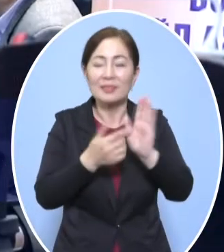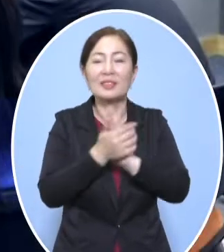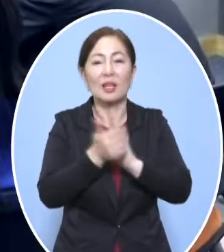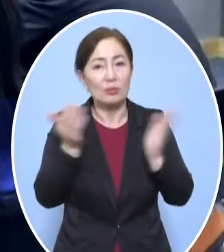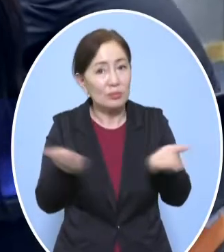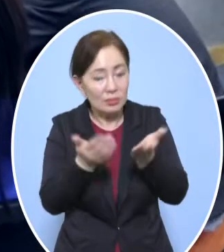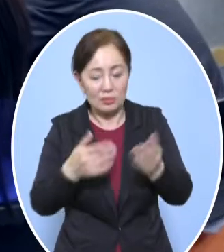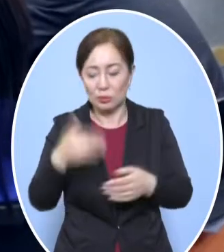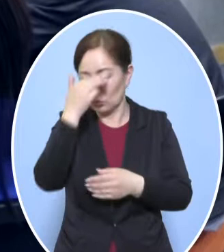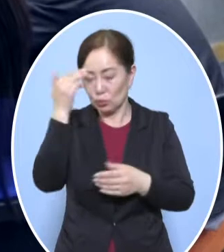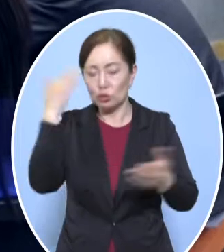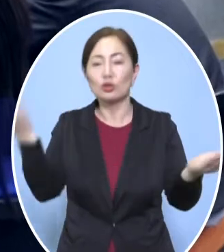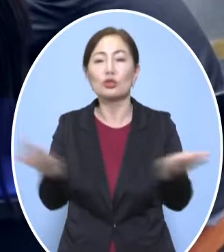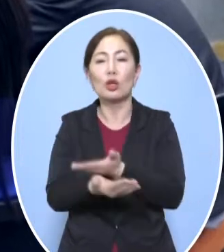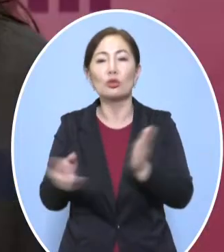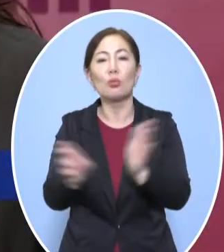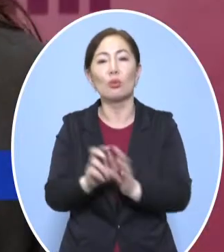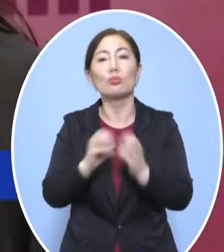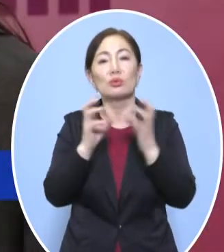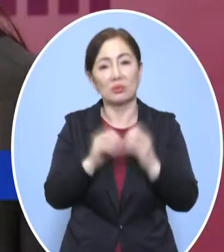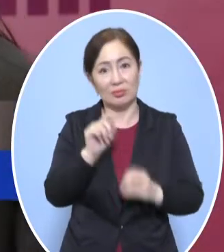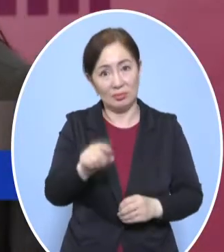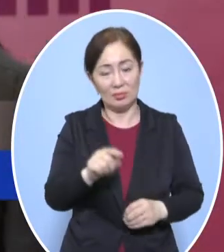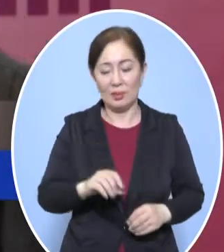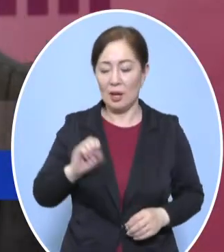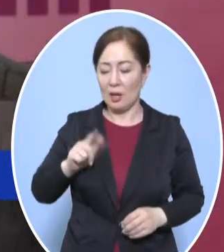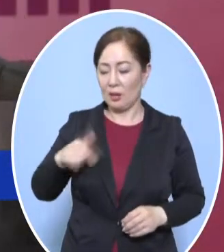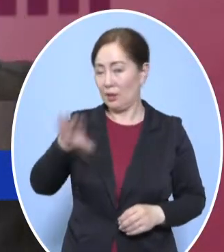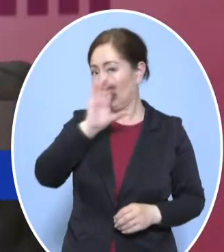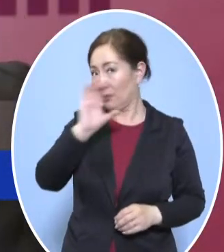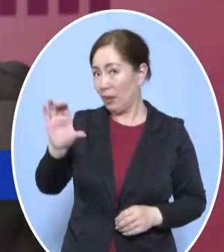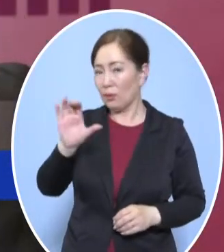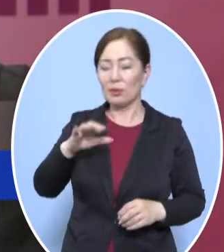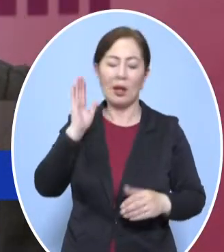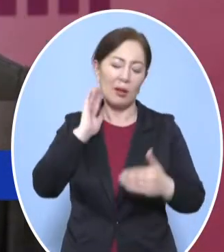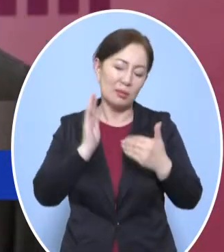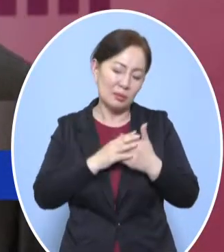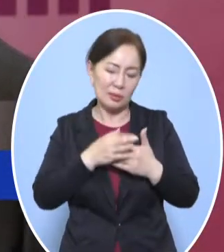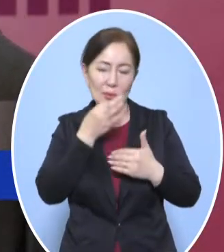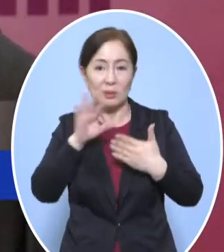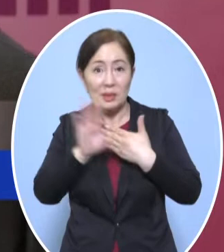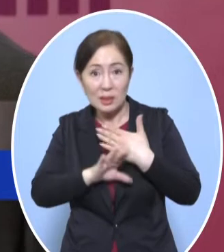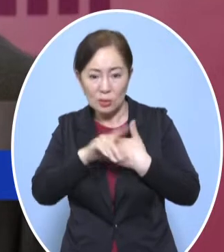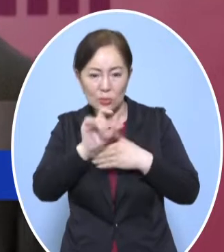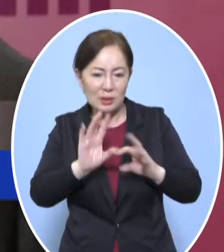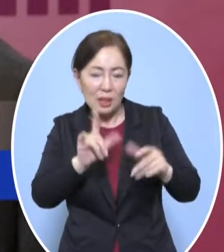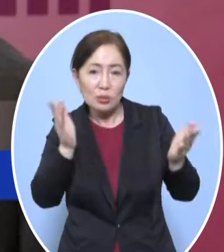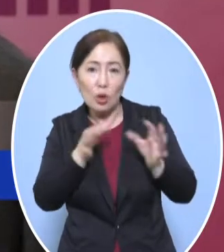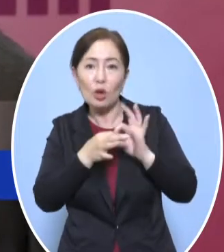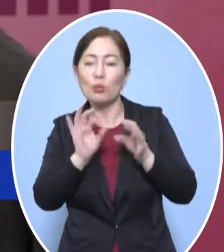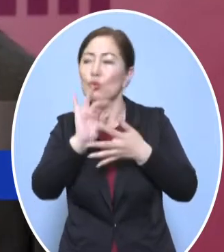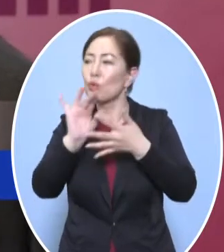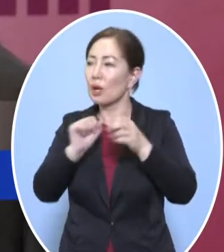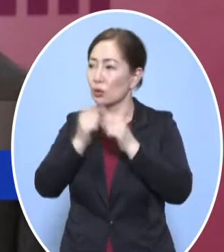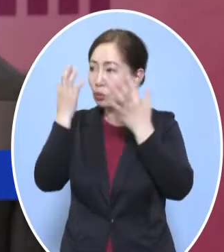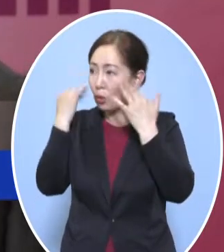харилцан туршлага солилцох боломж бүрдүүлсэн юм а. Алхтаа тэмцэх газраас айлгаас уршин сэргийлэх, олон нийтийг соён гүйгээрүүлэх чиглэлээр олон талт үйл